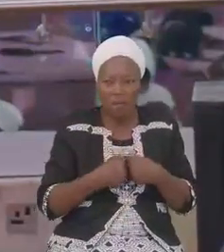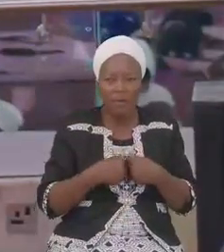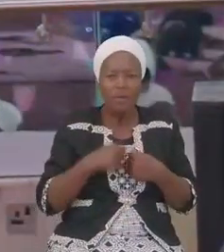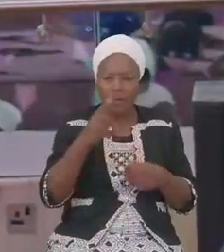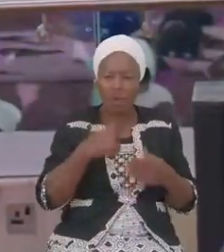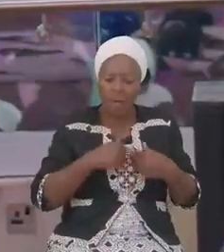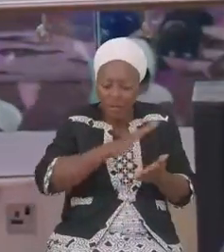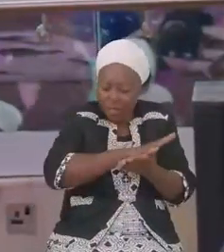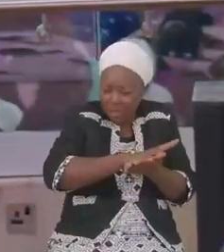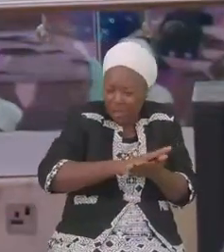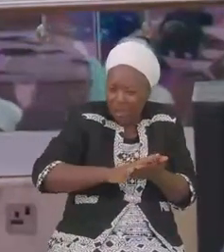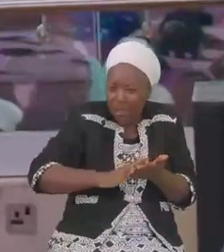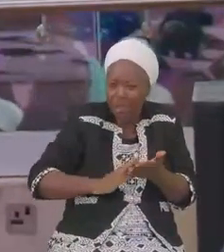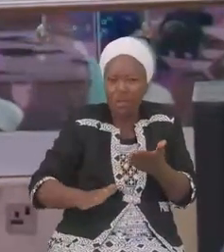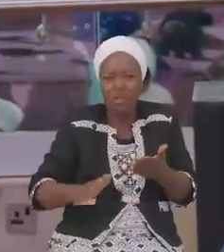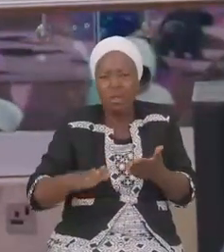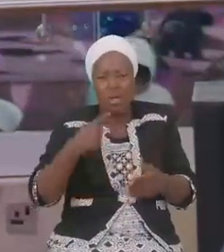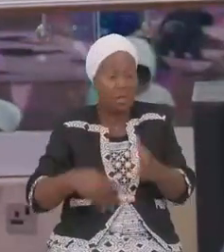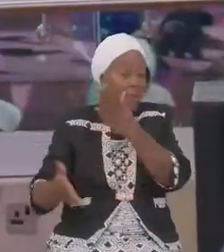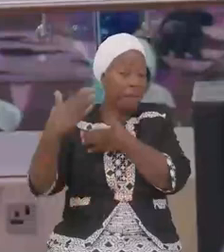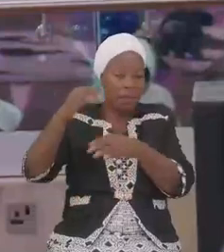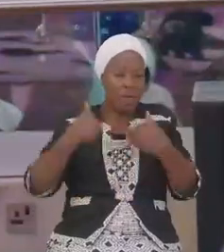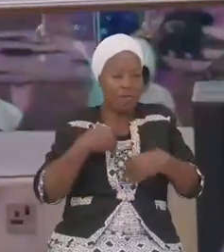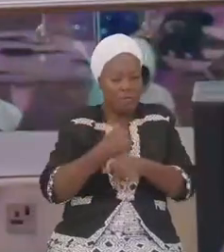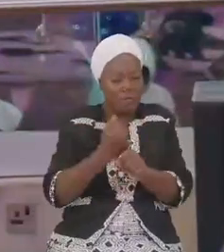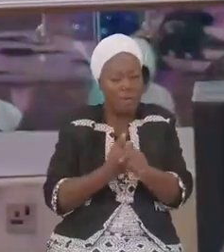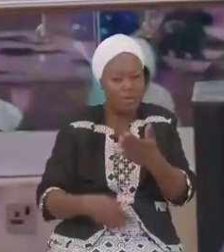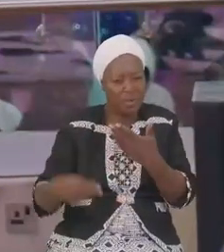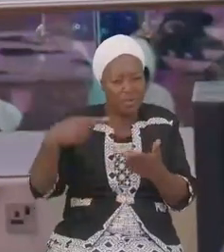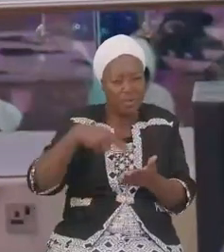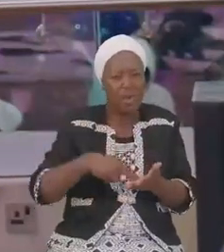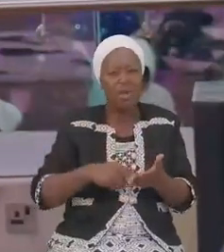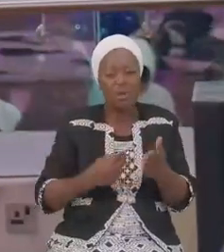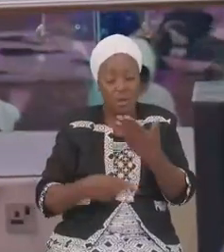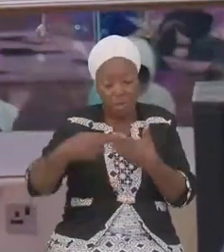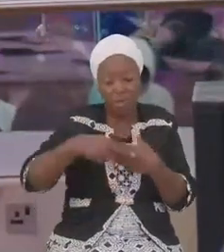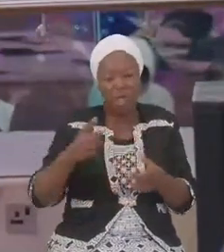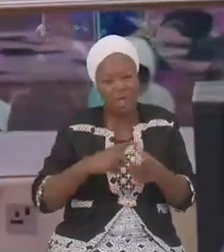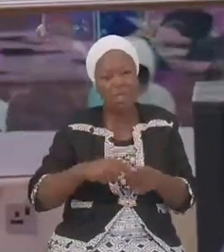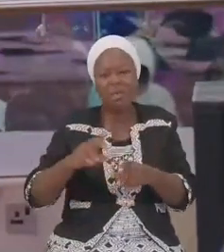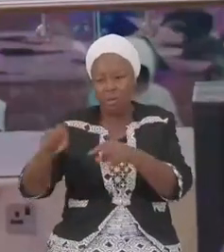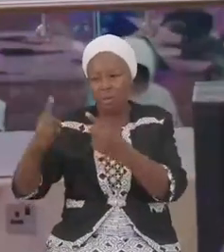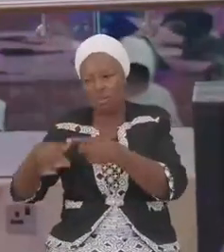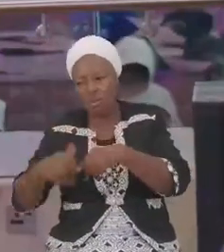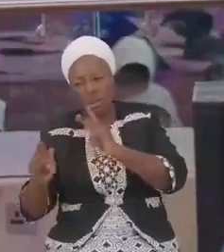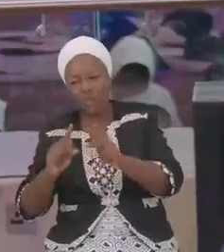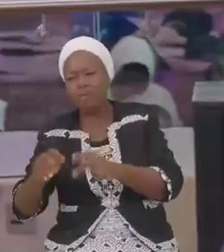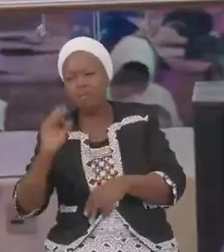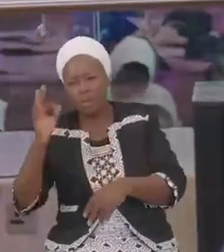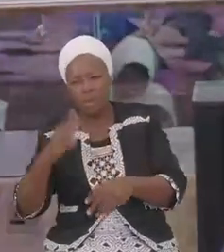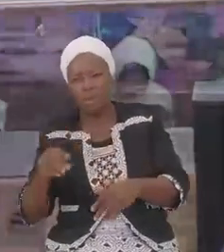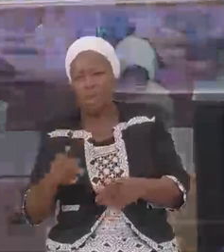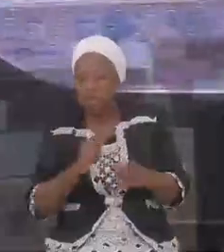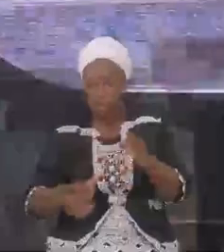tu as purifié ton passé, tu as fait la restitution, prêcher cela aux autres, faut pas cacher